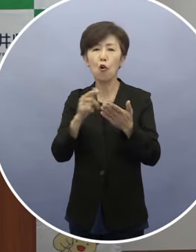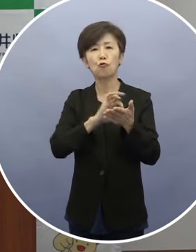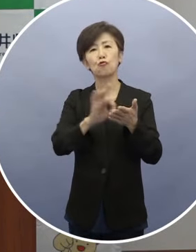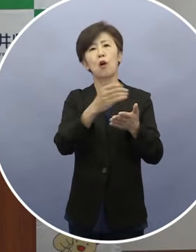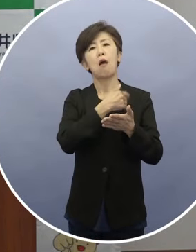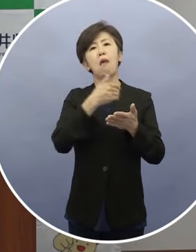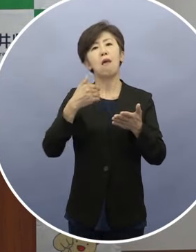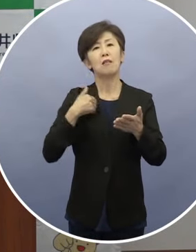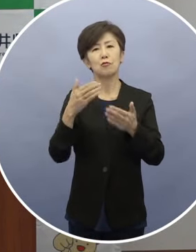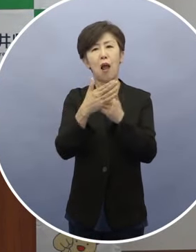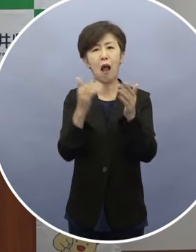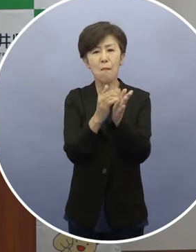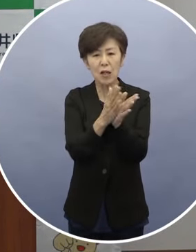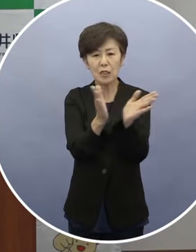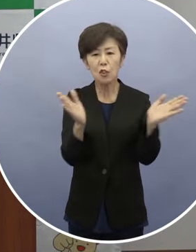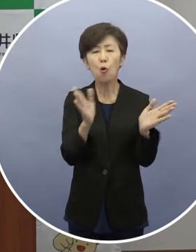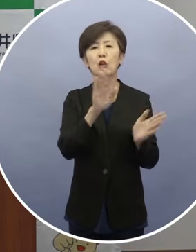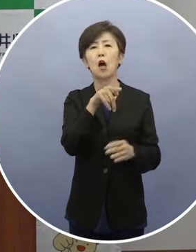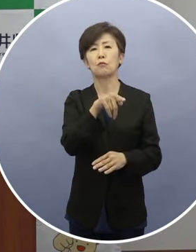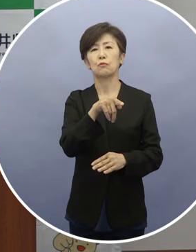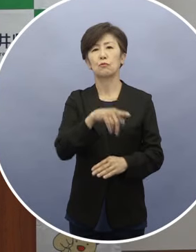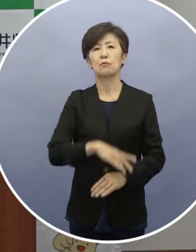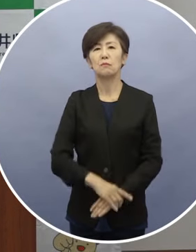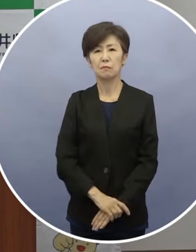ていくということかと思っております。